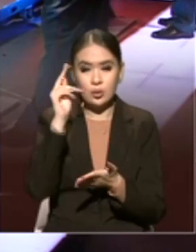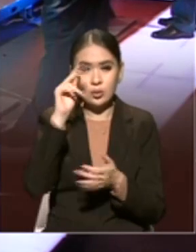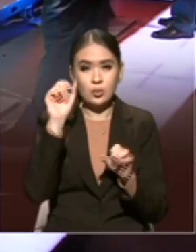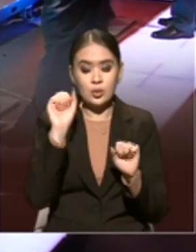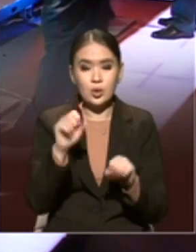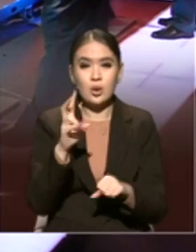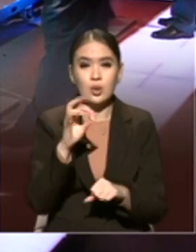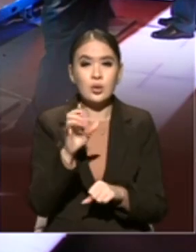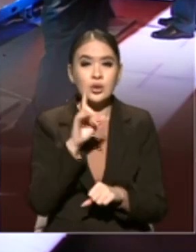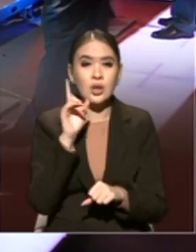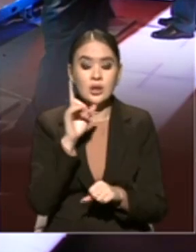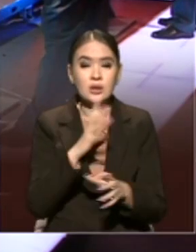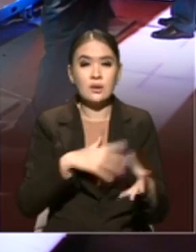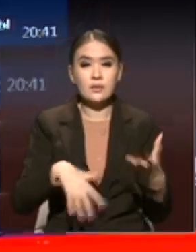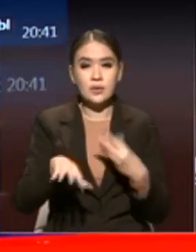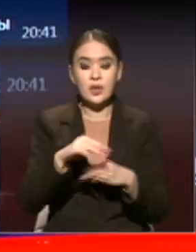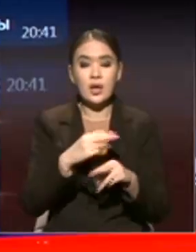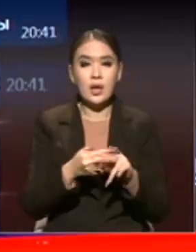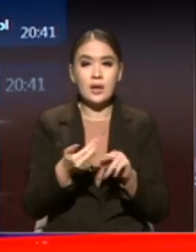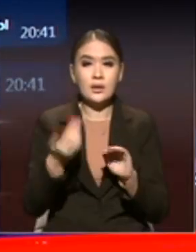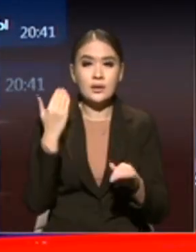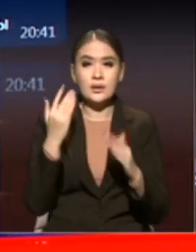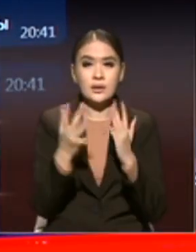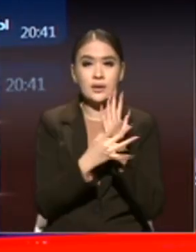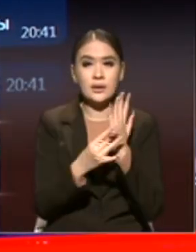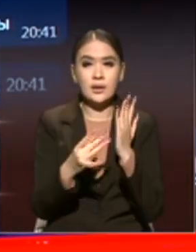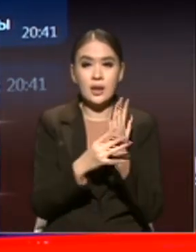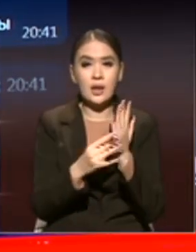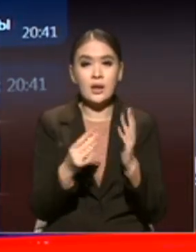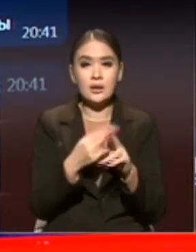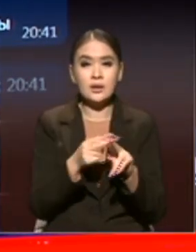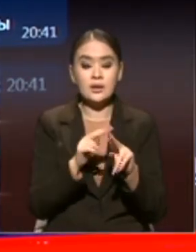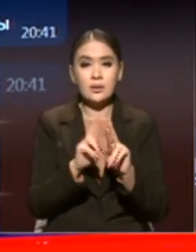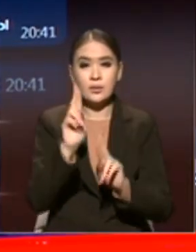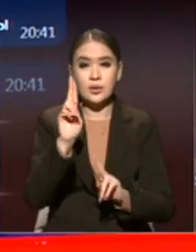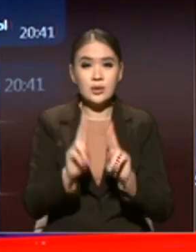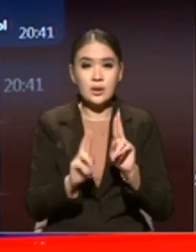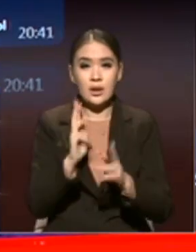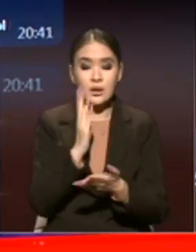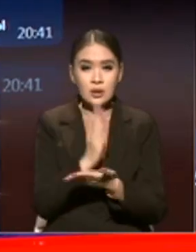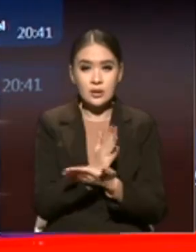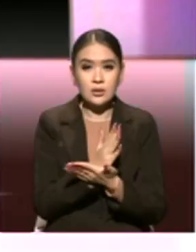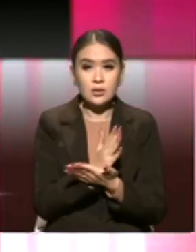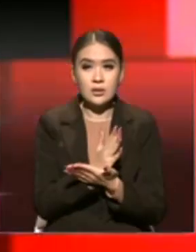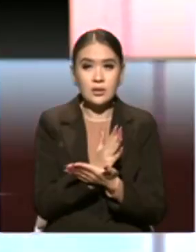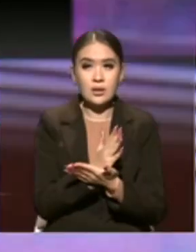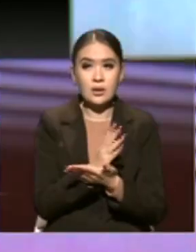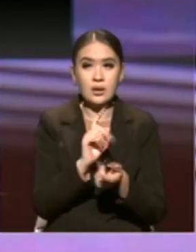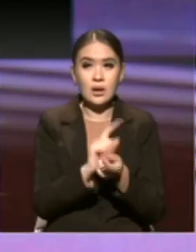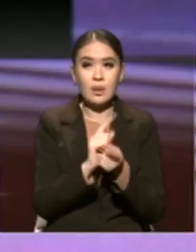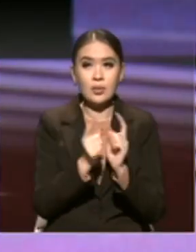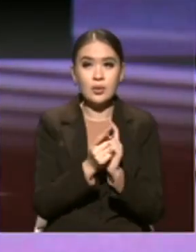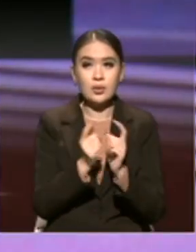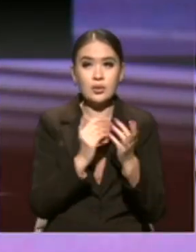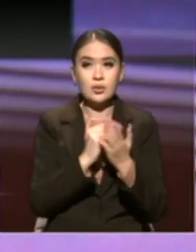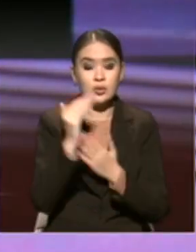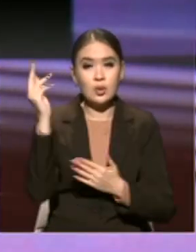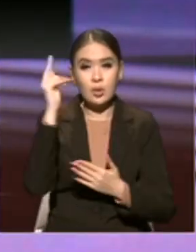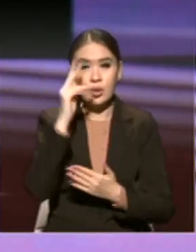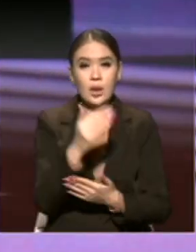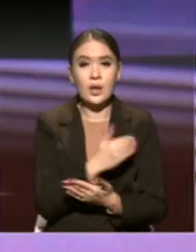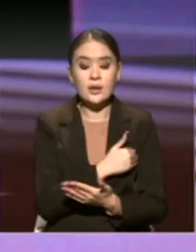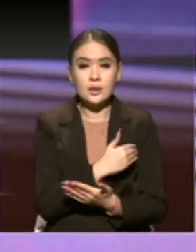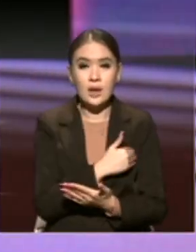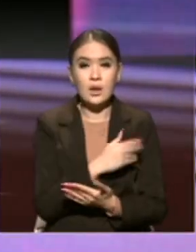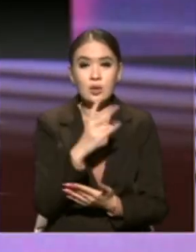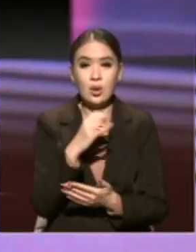сол жастардың көбі ұлттық бірыңғай тестілеудің жаңағы өтетін межесі бар ғой, жинамайтындары бар ғой. Ол сәйкесінше жоғары оқу орнына түсе алмай қалады. Ал бұл жерде